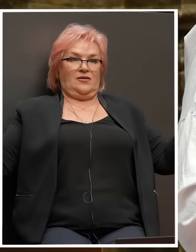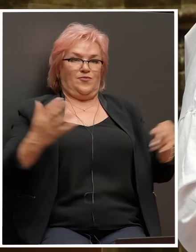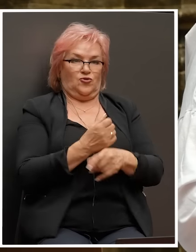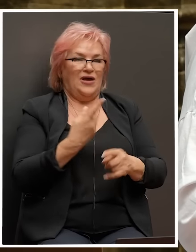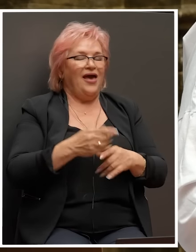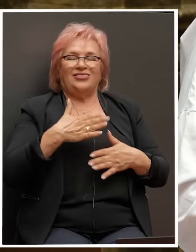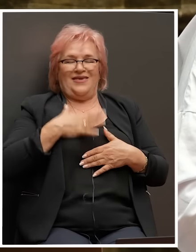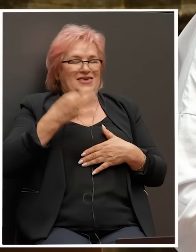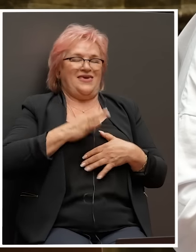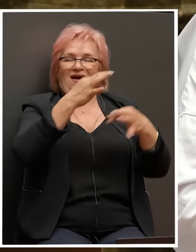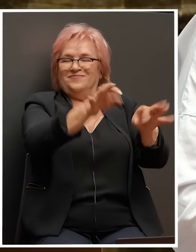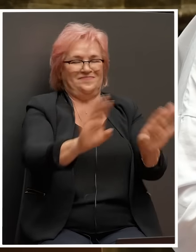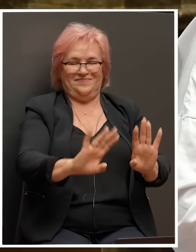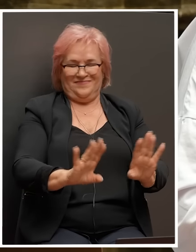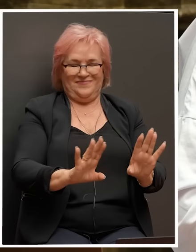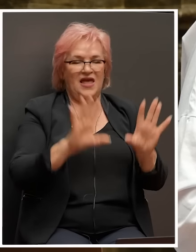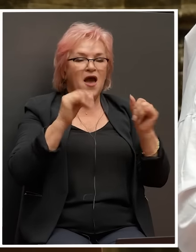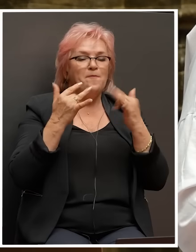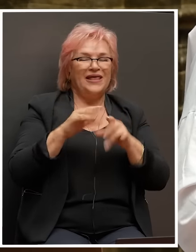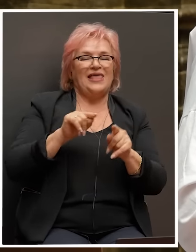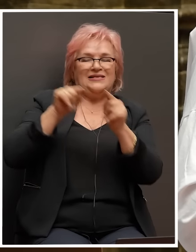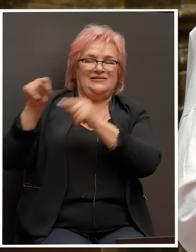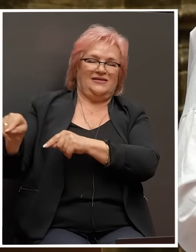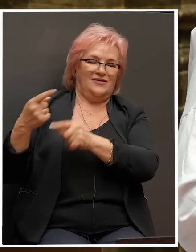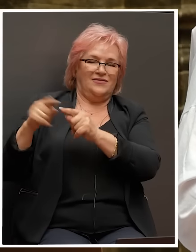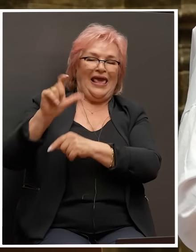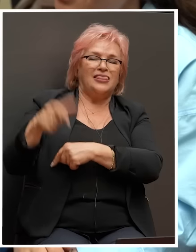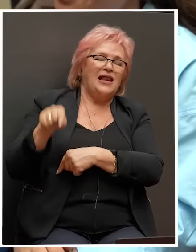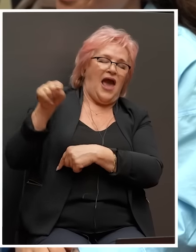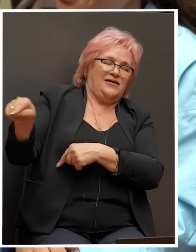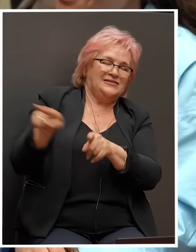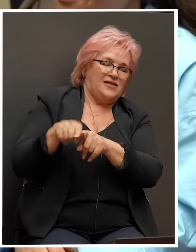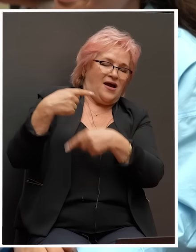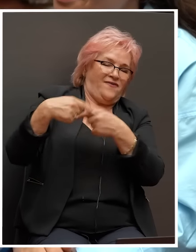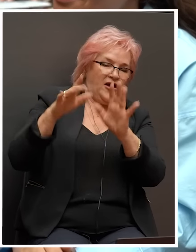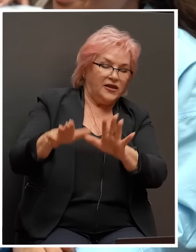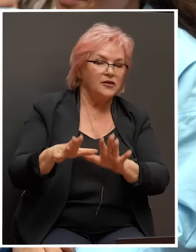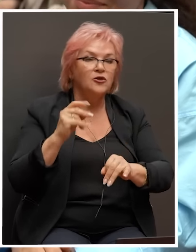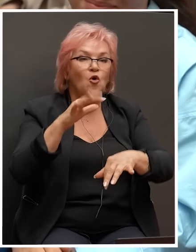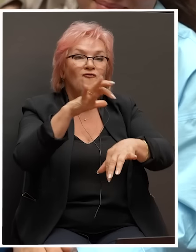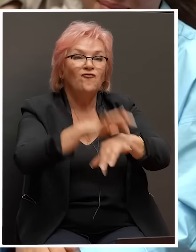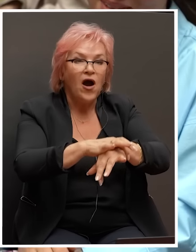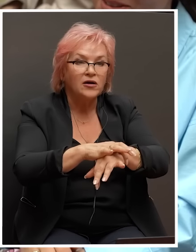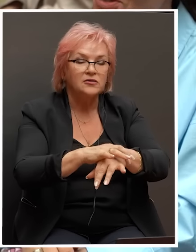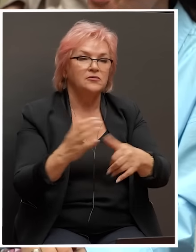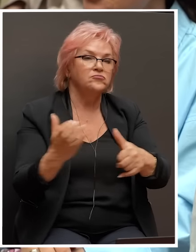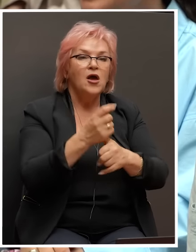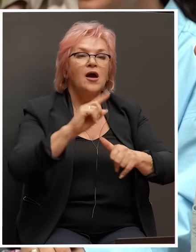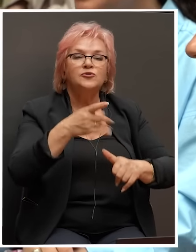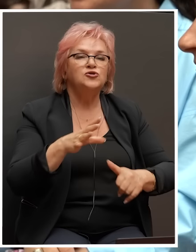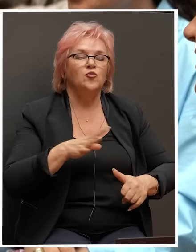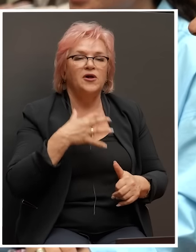Это не моя фраза, если что. Все претензии к этому несносному итальяшке. Но тем не менее факт остается фактом. Почему было важно, именно почему именно